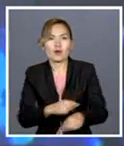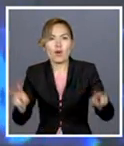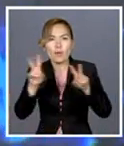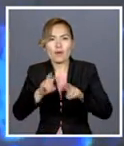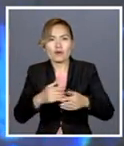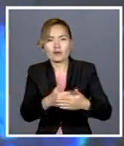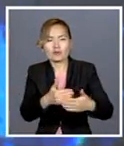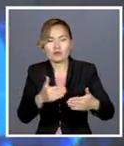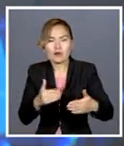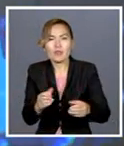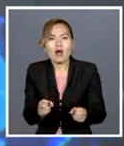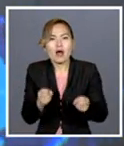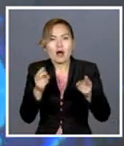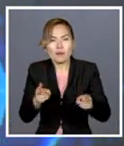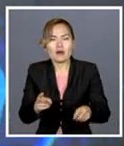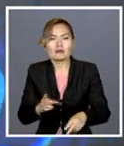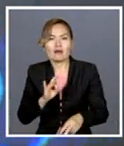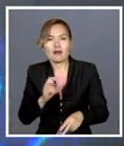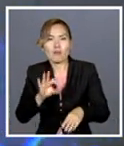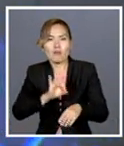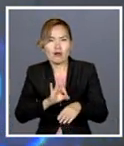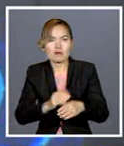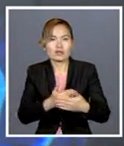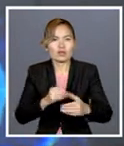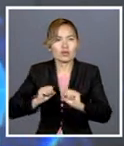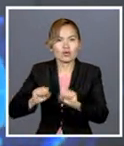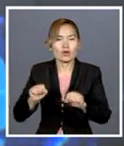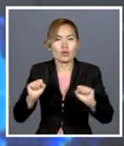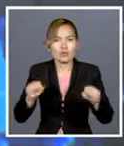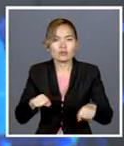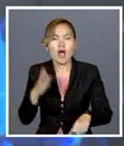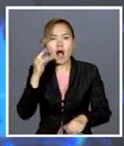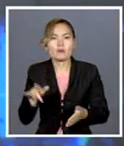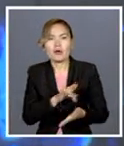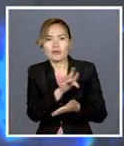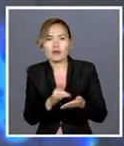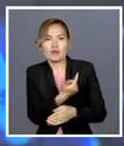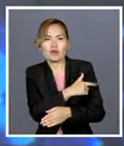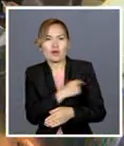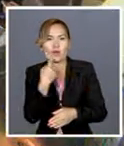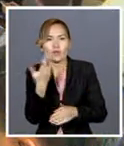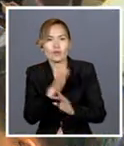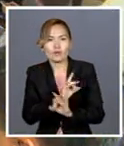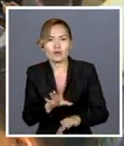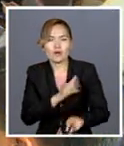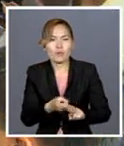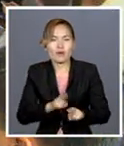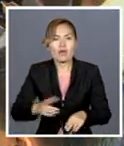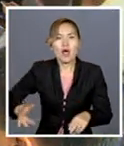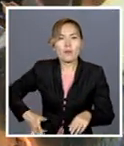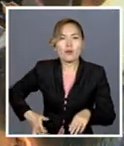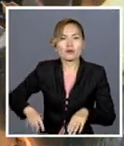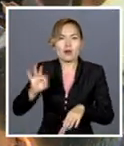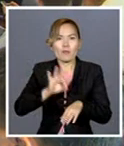өту қауіпті ауруларды болдырмайды. Бұл туралы Алматыда өткен «Сау бауыр, сау өмір» атты шарада дәрігерлер айтты. Олардың сөзінше бауырдың